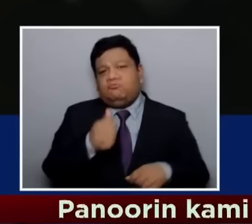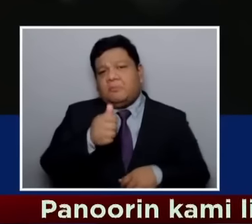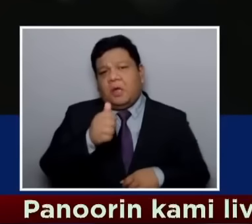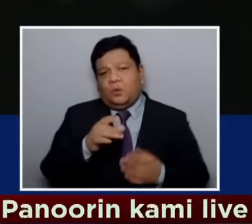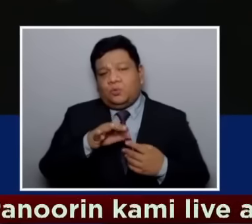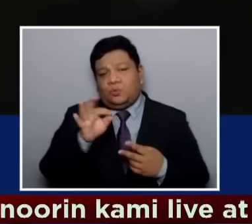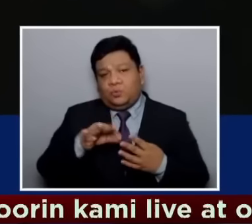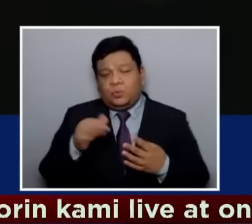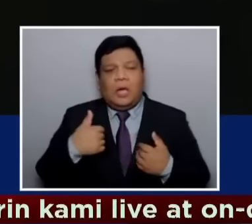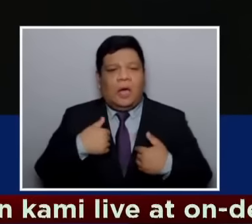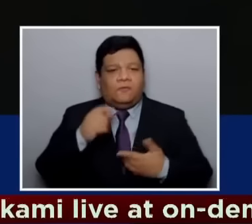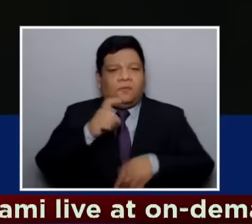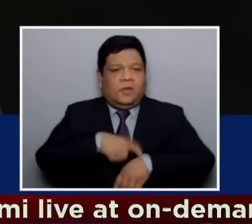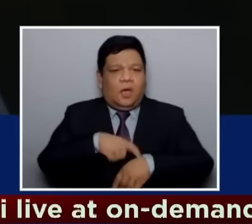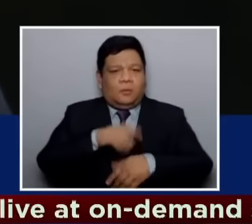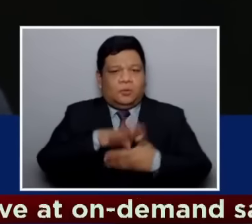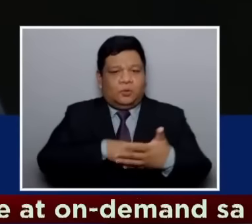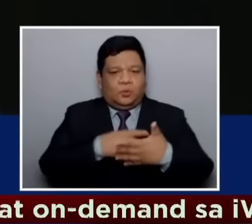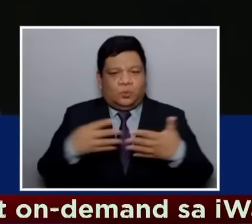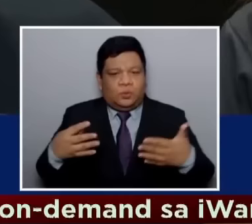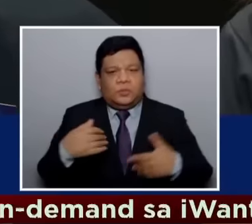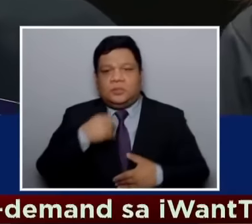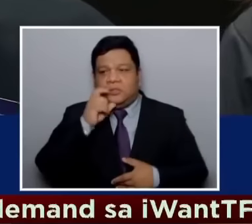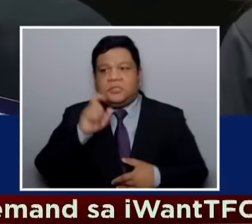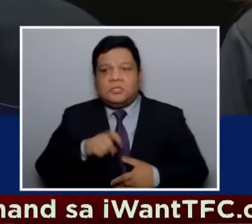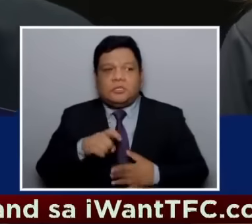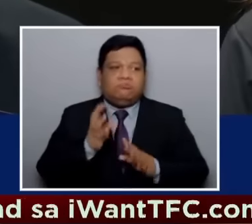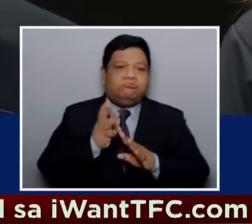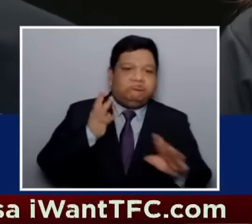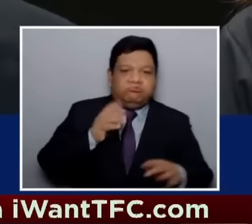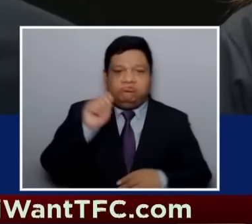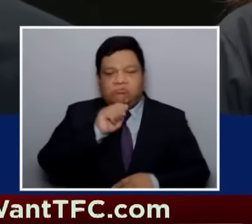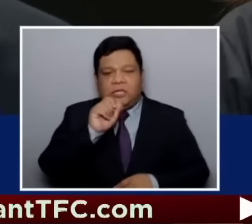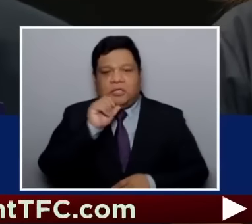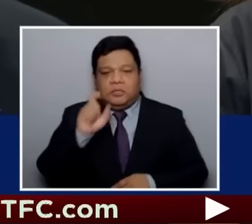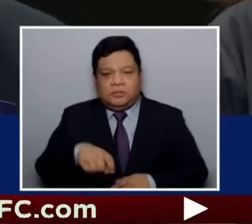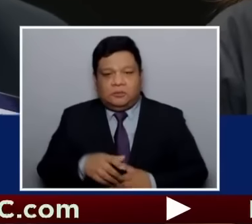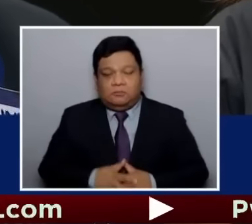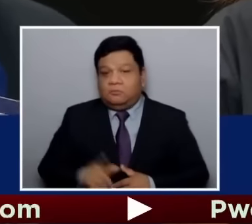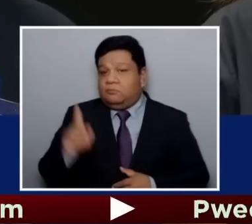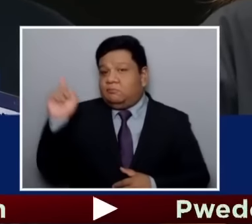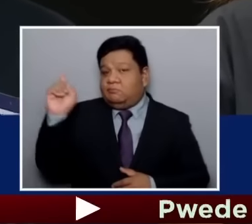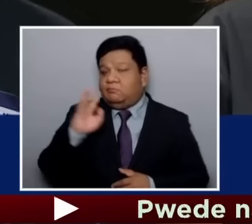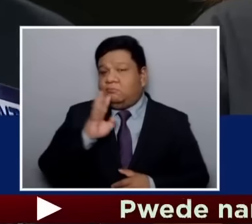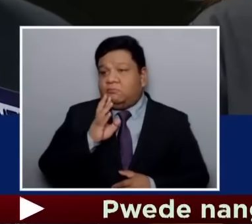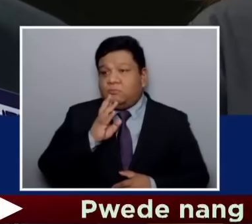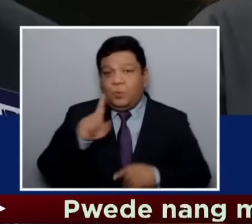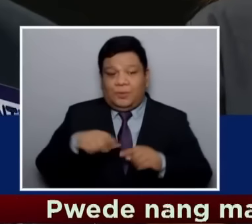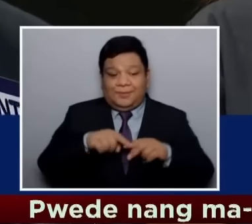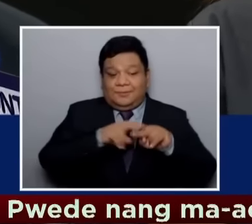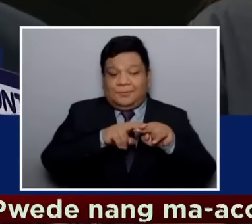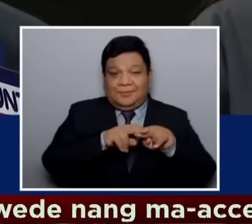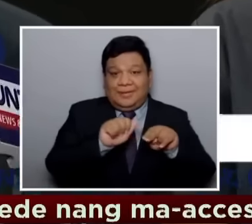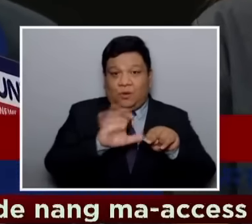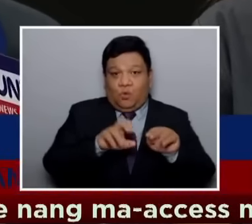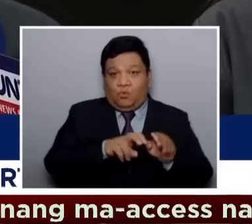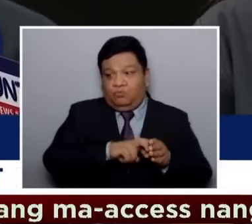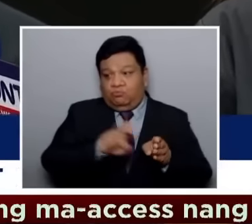oras or schedule lang alis, hindi na kailangan makipagsiksikan. Paglabas nila ng tren, naka-air condition sila, pagsakay nila